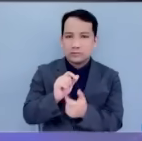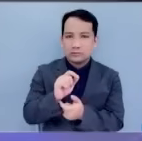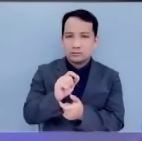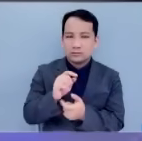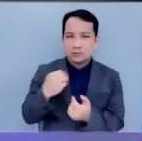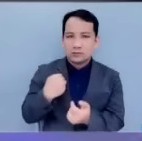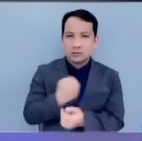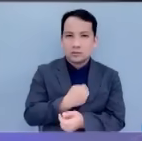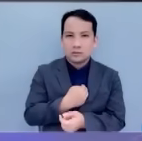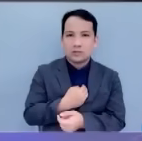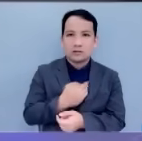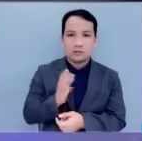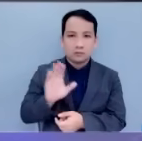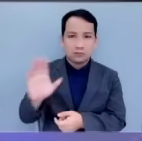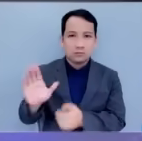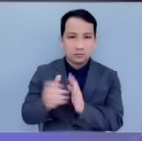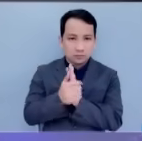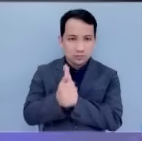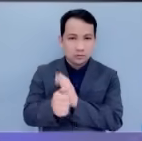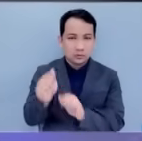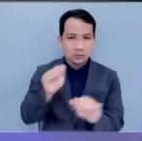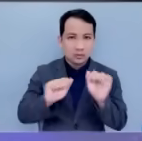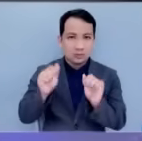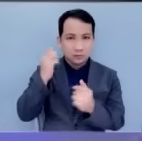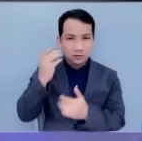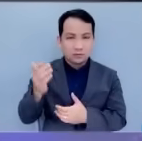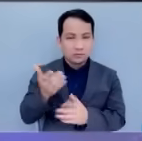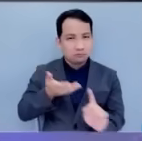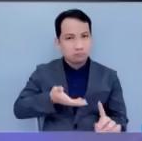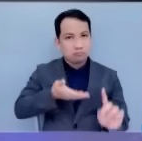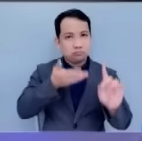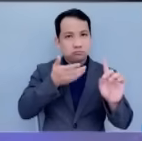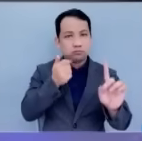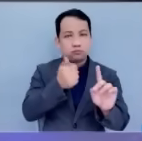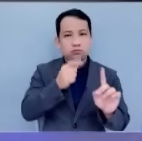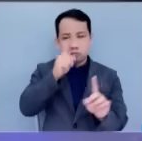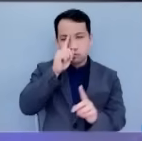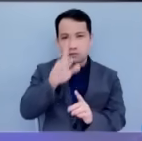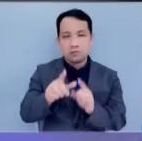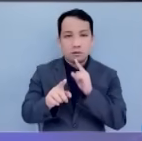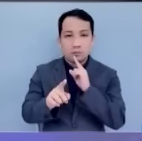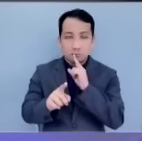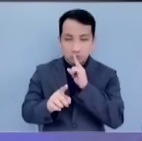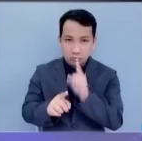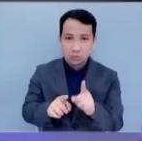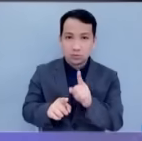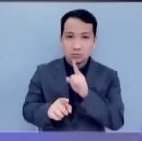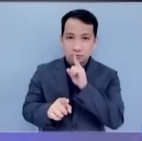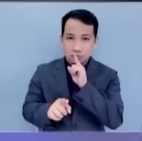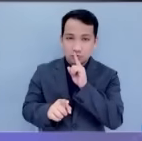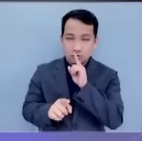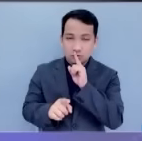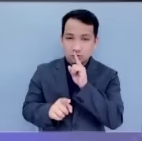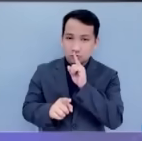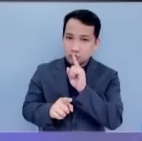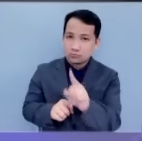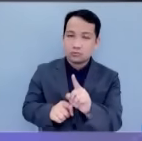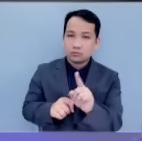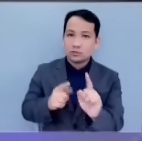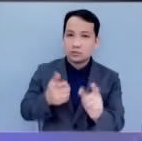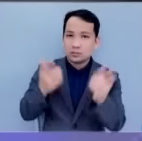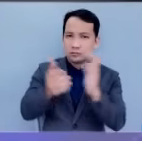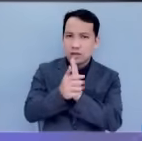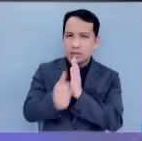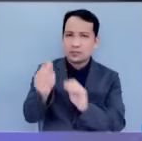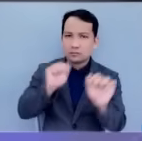Sa kanyang husay at galing, maituturing na siyang haligi ng industriya ng showbiz sa bansa. Ang kanyang talento